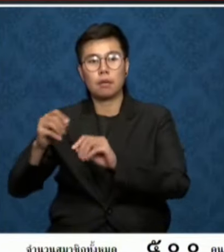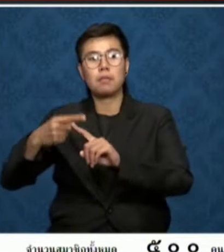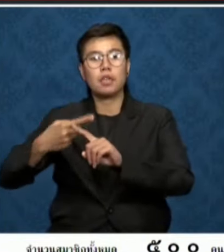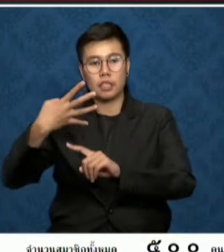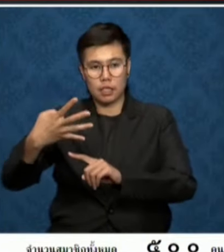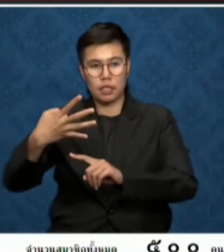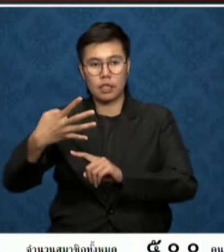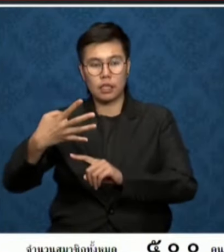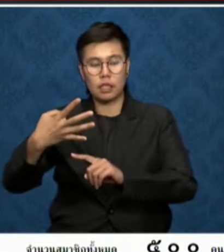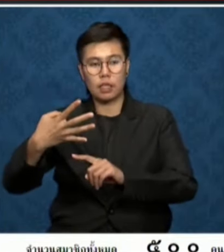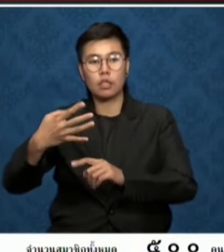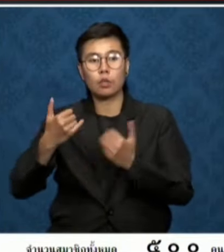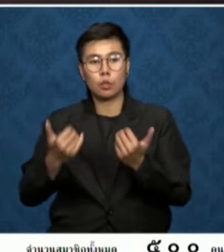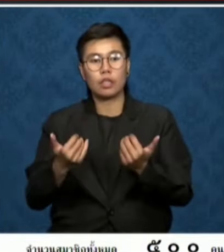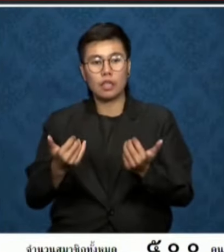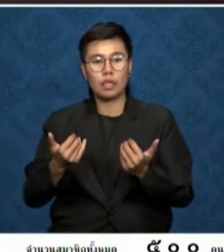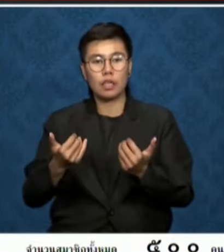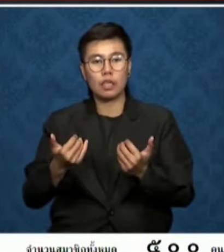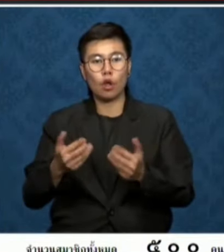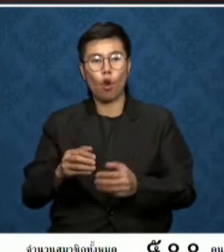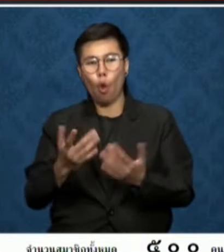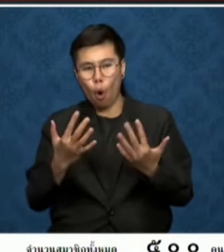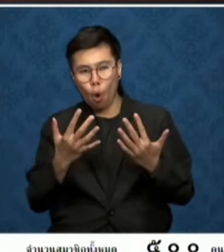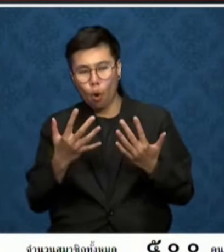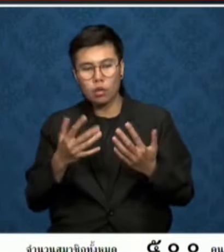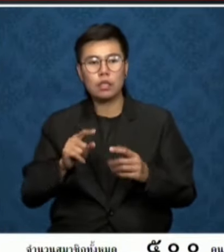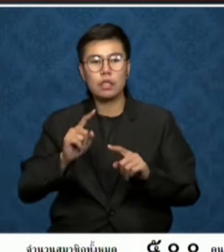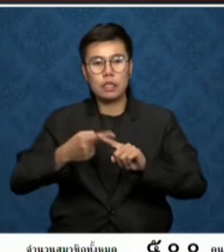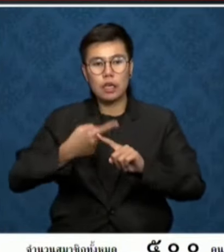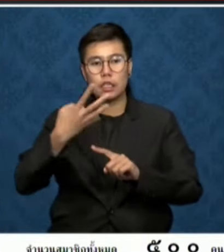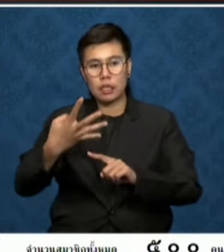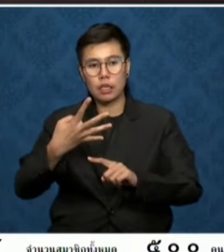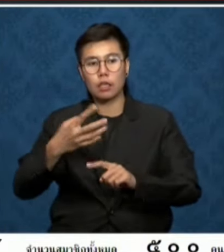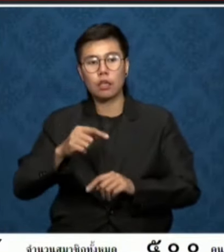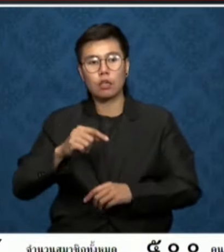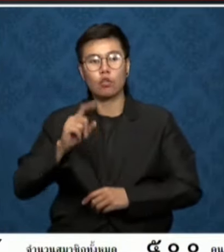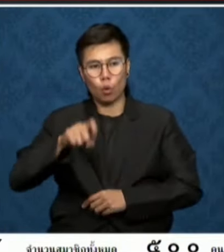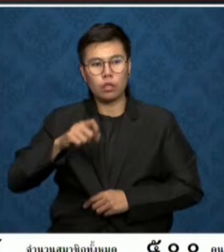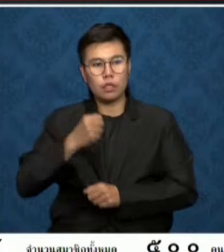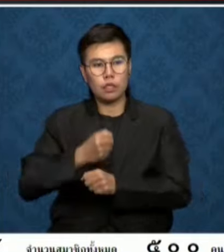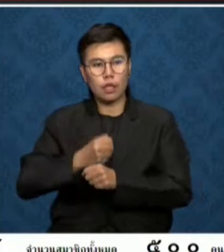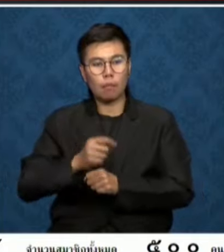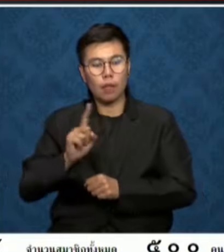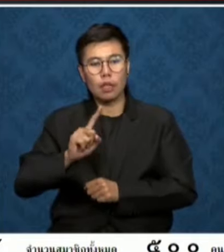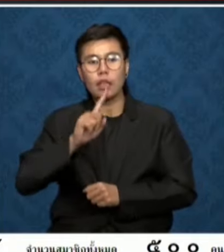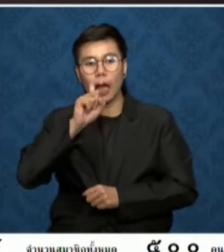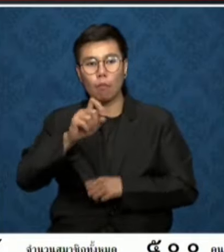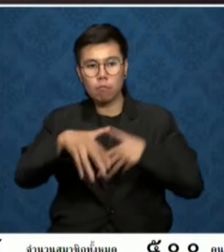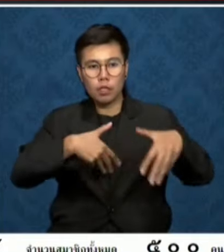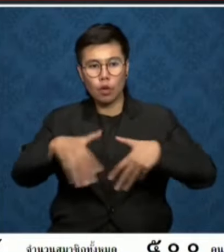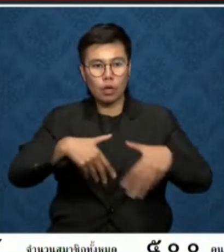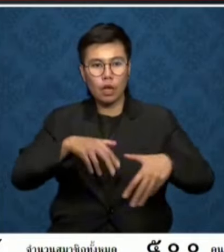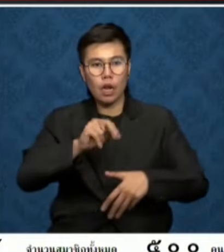นนะคะซึ่งตอนนี้เราก็คงจะต้องลุ้นกันต่อว่าเดือนเมษายนนี้เราจะได้ทำประชาพิจารณ์